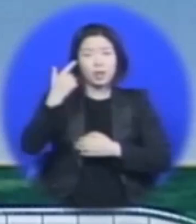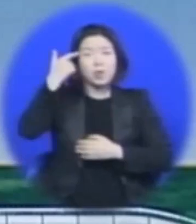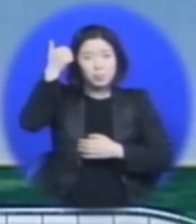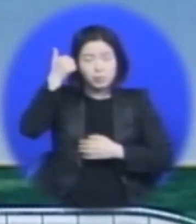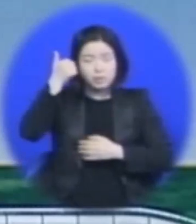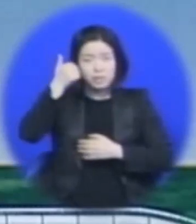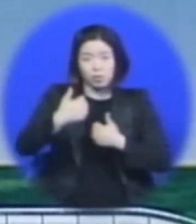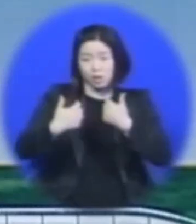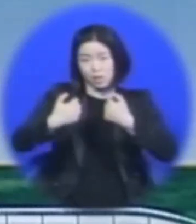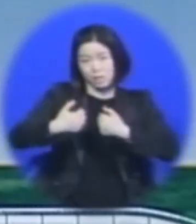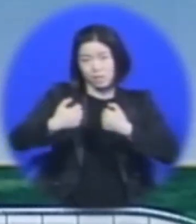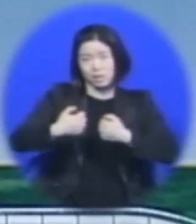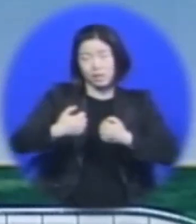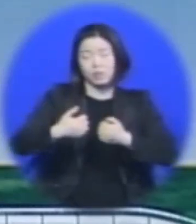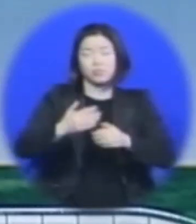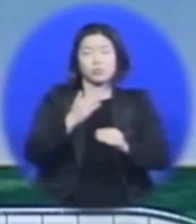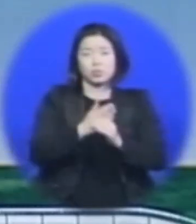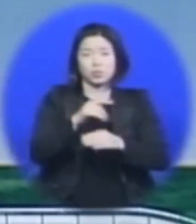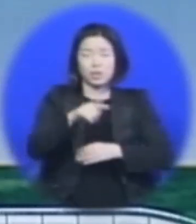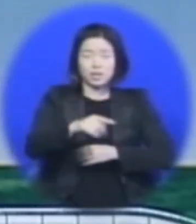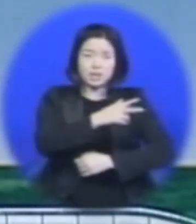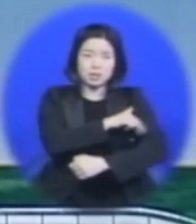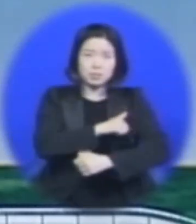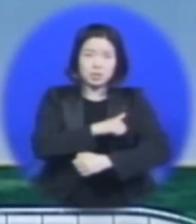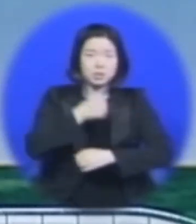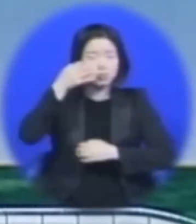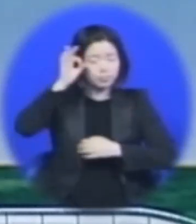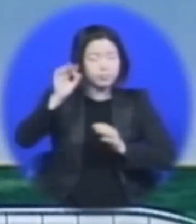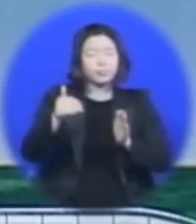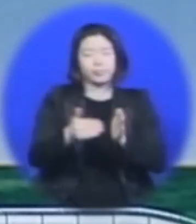상담을 하다가이 집사님이